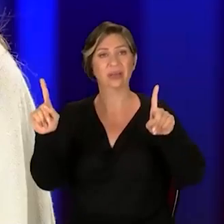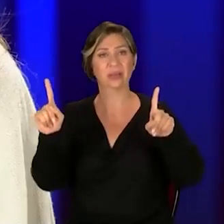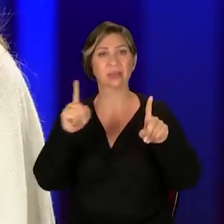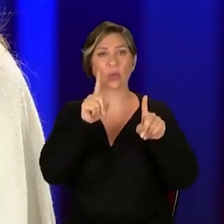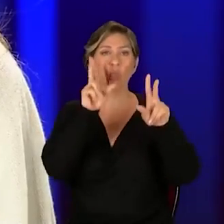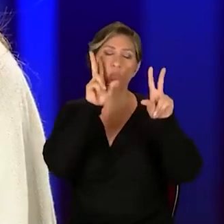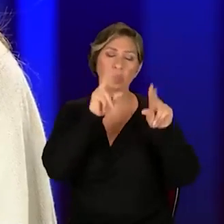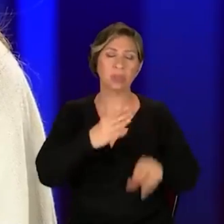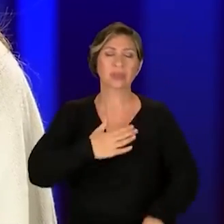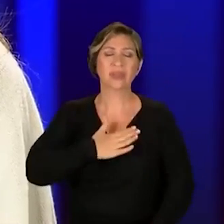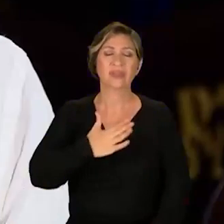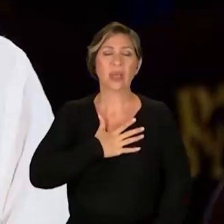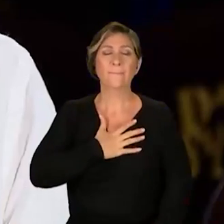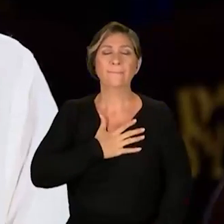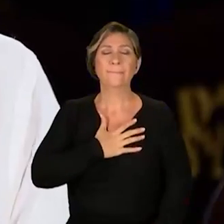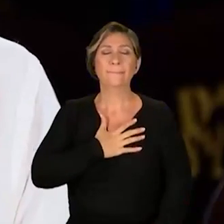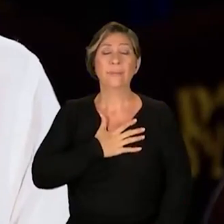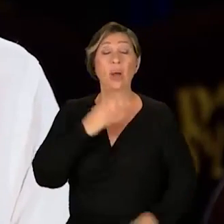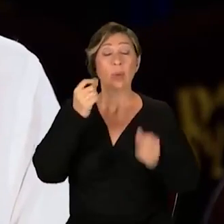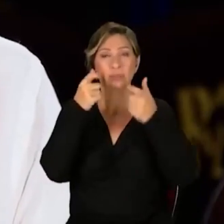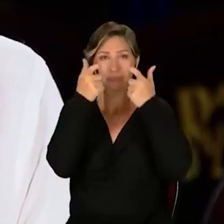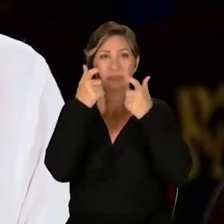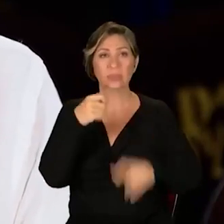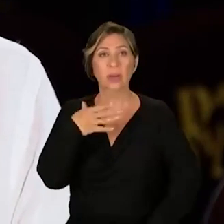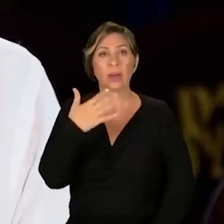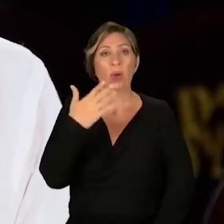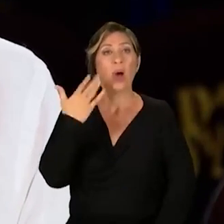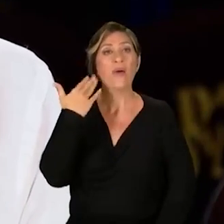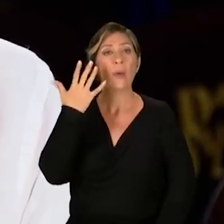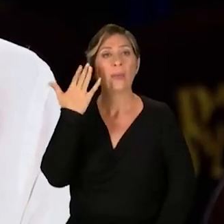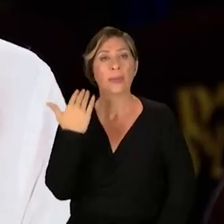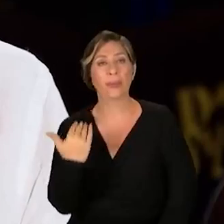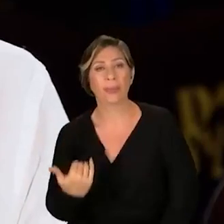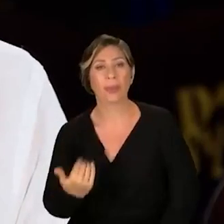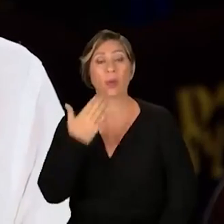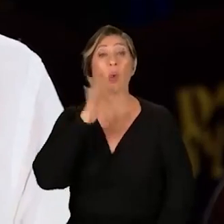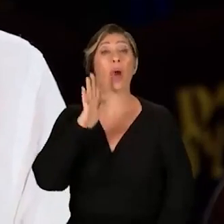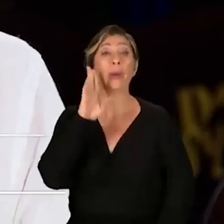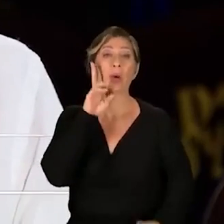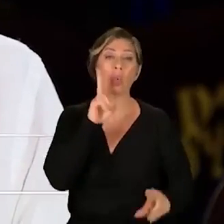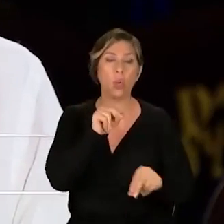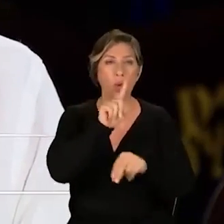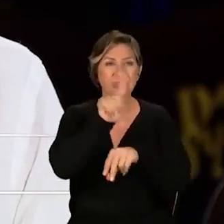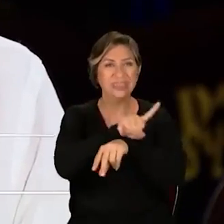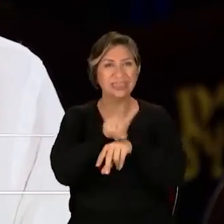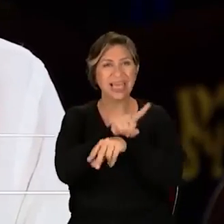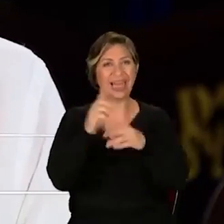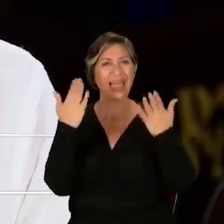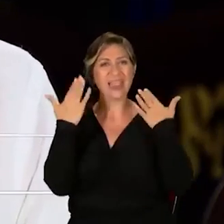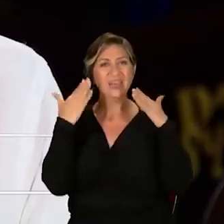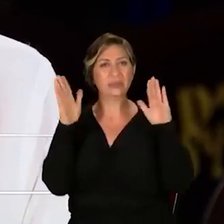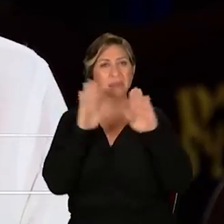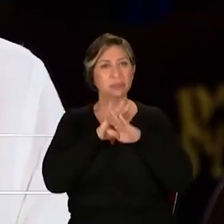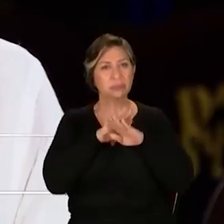Siz uyurken nefesinizi tutun, uyanıkken oksijeniniz düşmez öyle hemen hemen. Ama uykuda 10 saniye nefesiniz